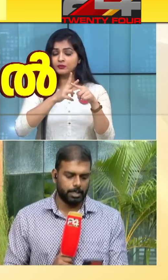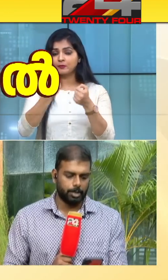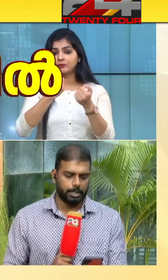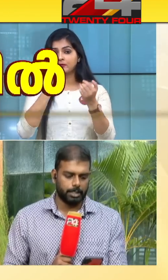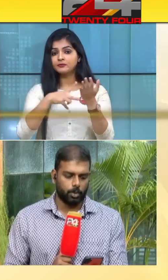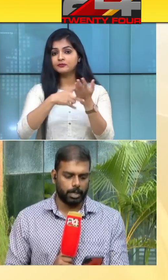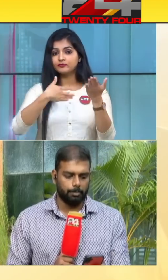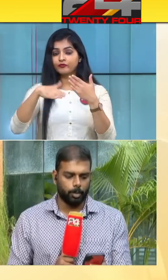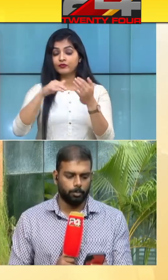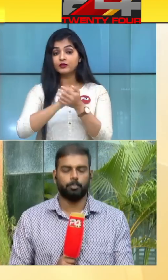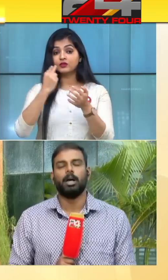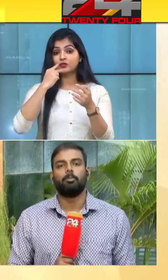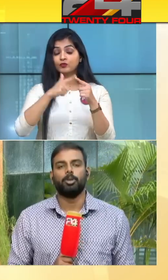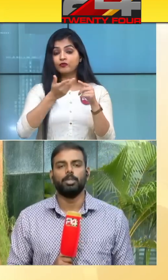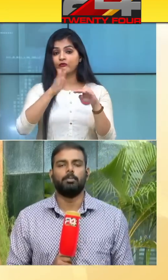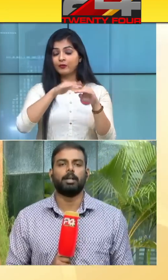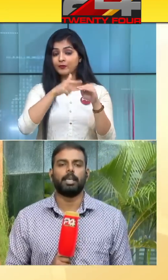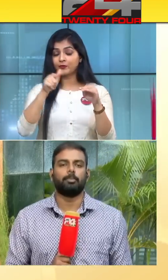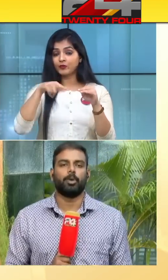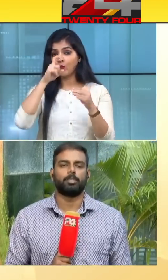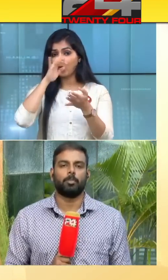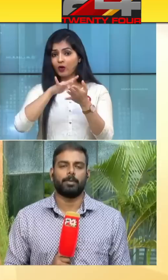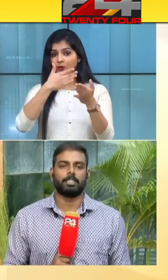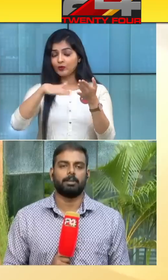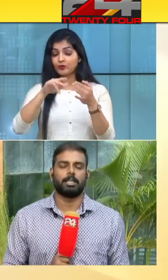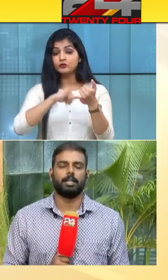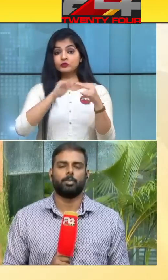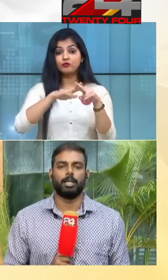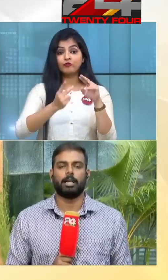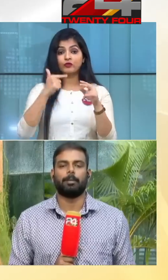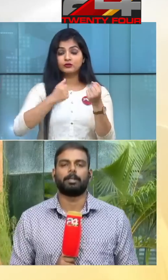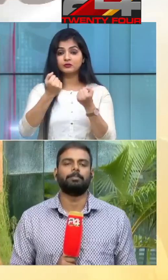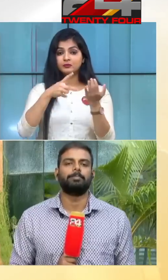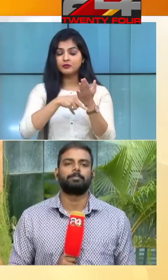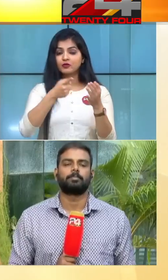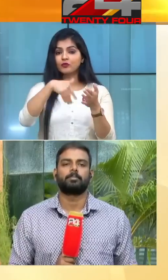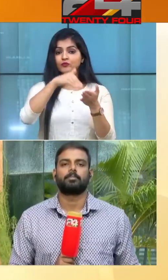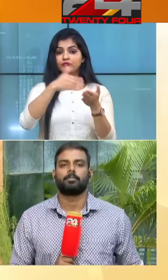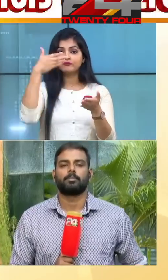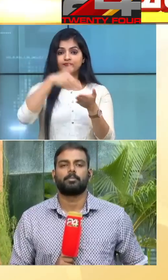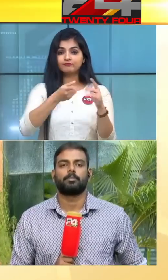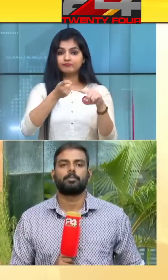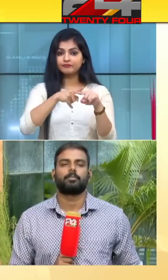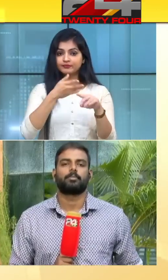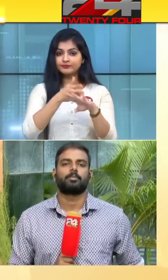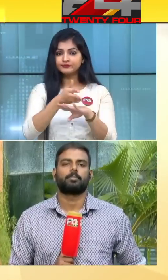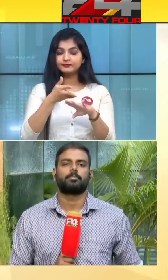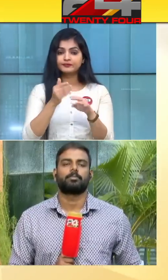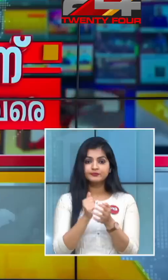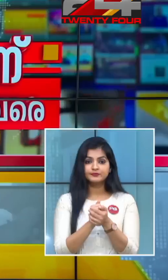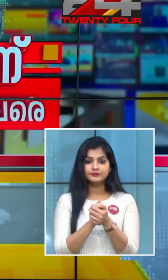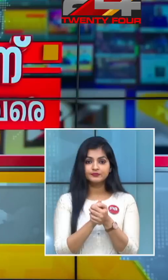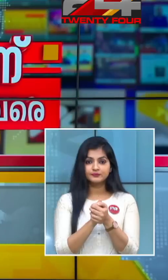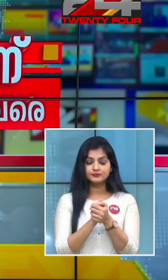ചെയ്തു. തിരുവനന്തപുരത്ത് നിന്ന് കോട്ടയം പൊൻകുന്നം ഭാഗത്തേക്ക് പോയ സൂപ്പർ ഫാസ്റ്റ് ബസ്സാണ് കുഴിയിലകപ്പെട്ടത്. രജീഷ് ശകുമാറാണ്